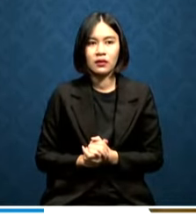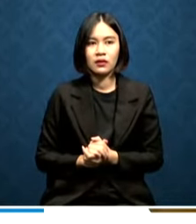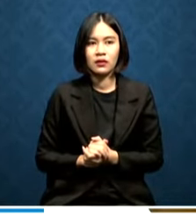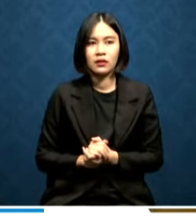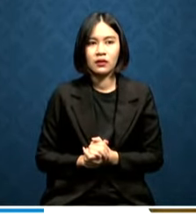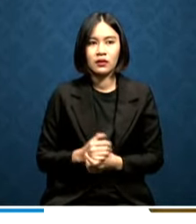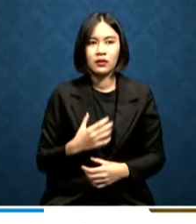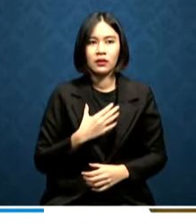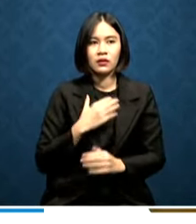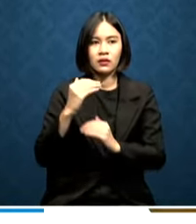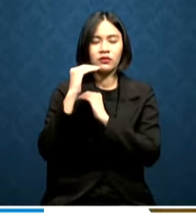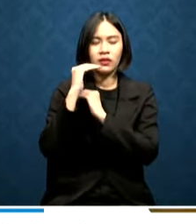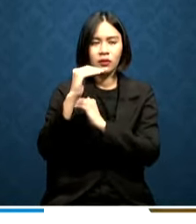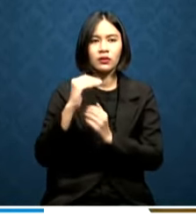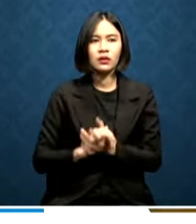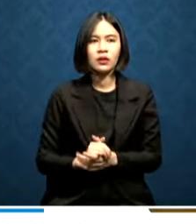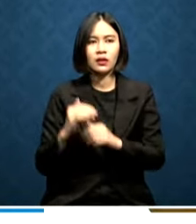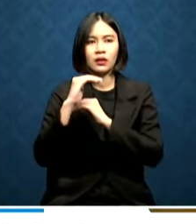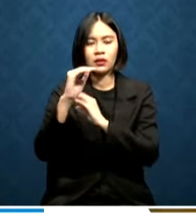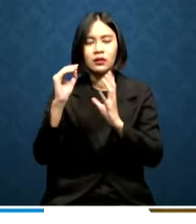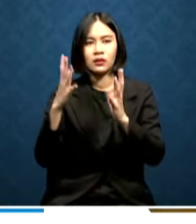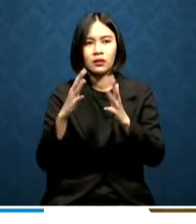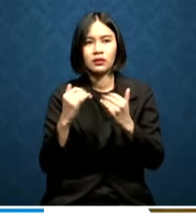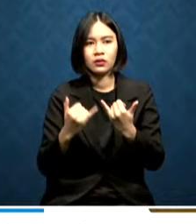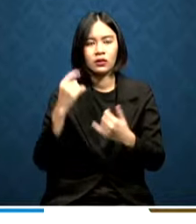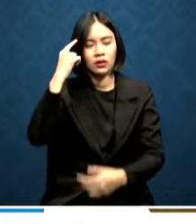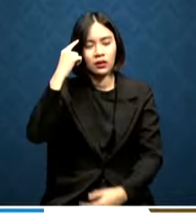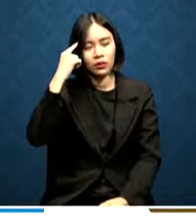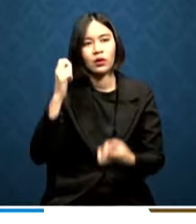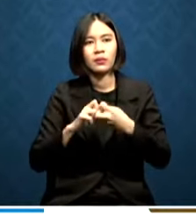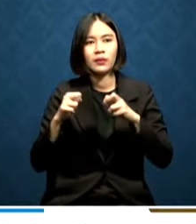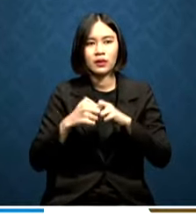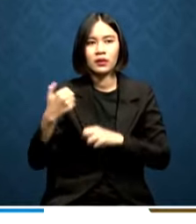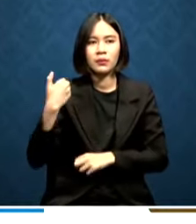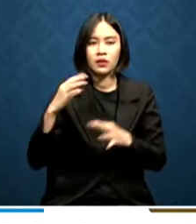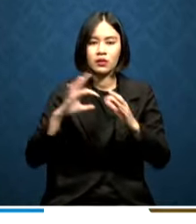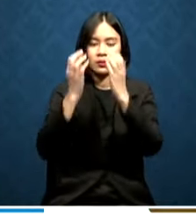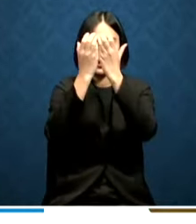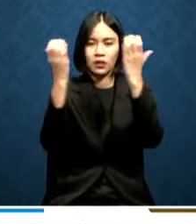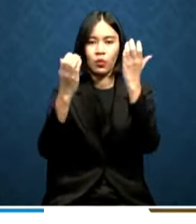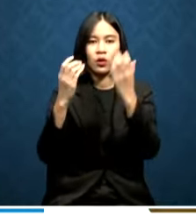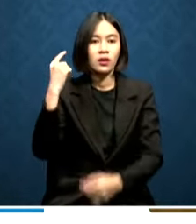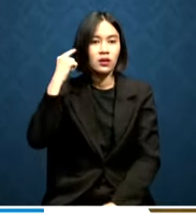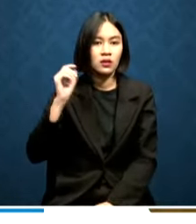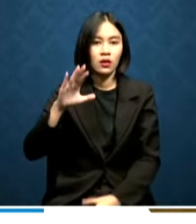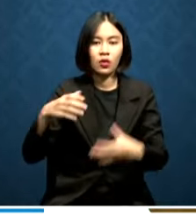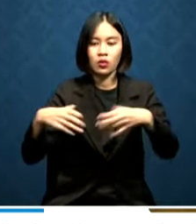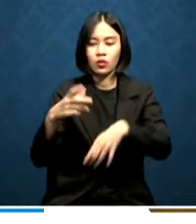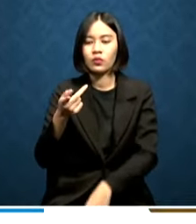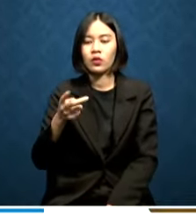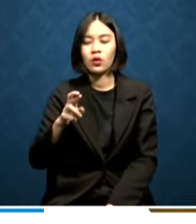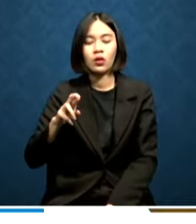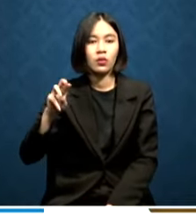ไม่มีการกำหนดไว้เนี่ยขณะนี้เราเชื่อว่าจะมีปัญหามากกว่าในการทำรัฐธรรมนูญเป็นความเชื่อของคณะรัฐมนตรีและเป็นไปต